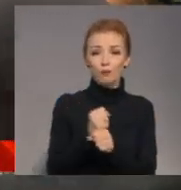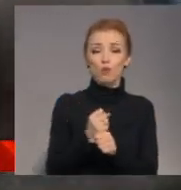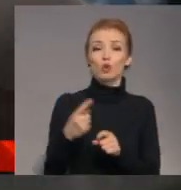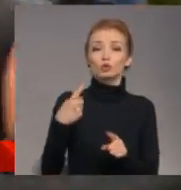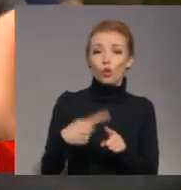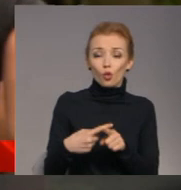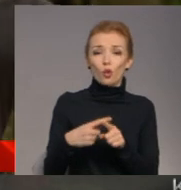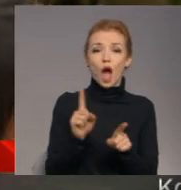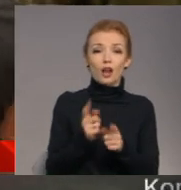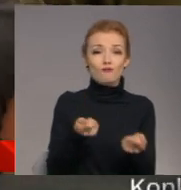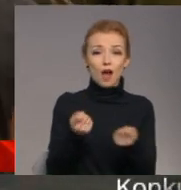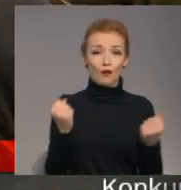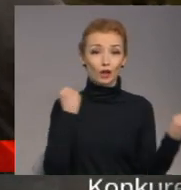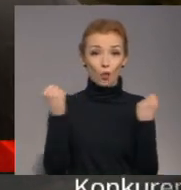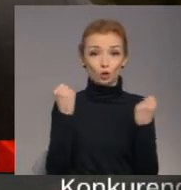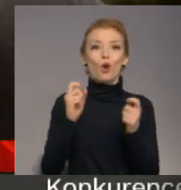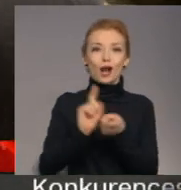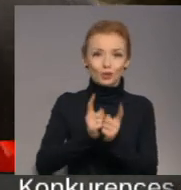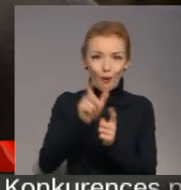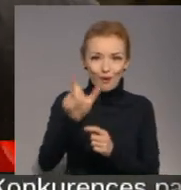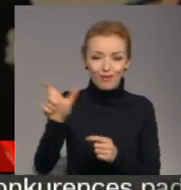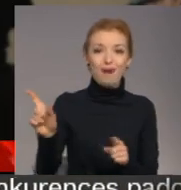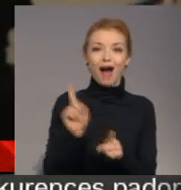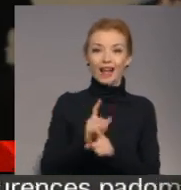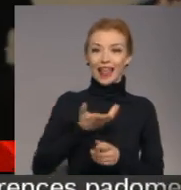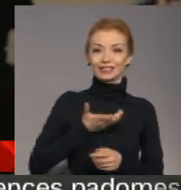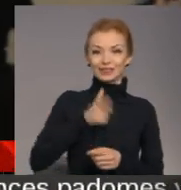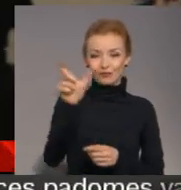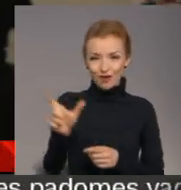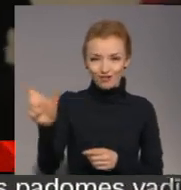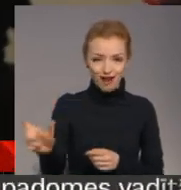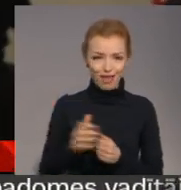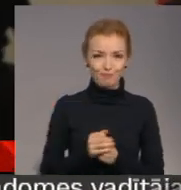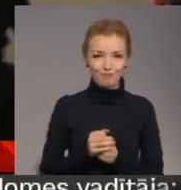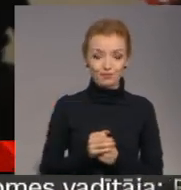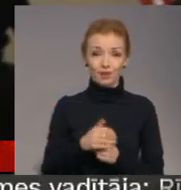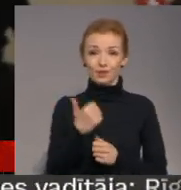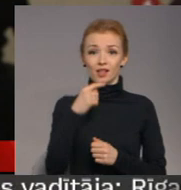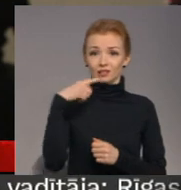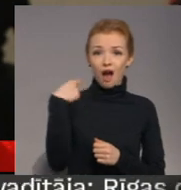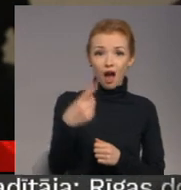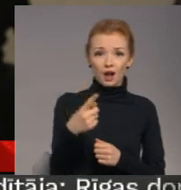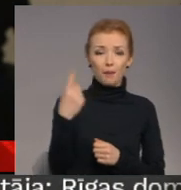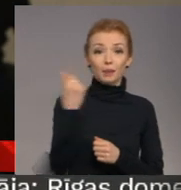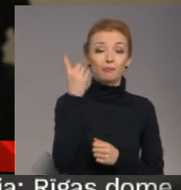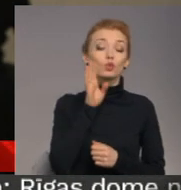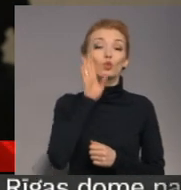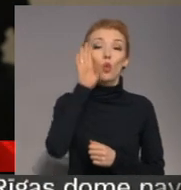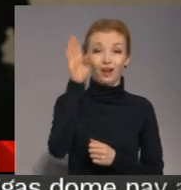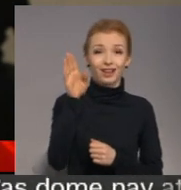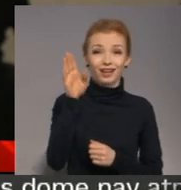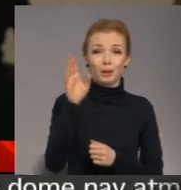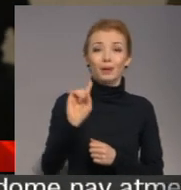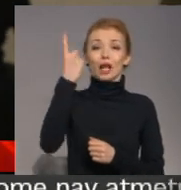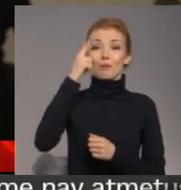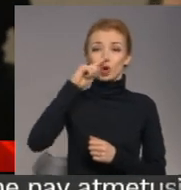skolotāja vada vingrošanu arī kolēģiem un apkaimes ļaudīm. Pirmdienas rīts, tas ir trakums, kā viņi nāk. Pirmā